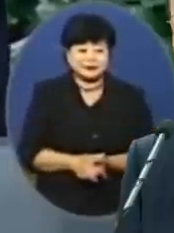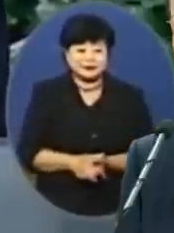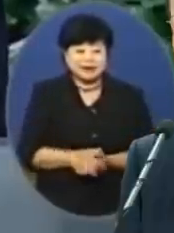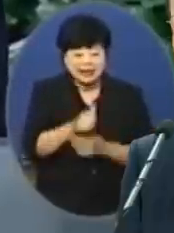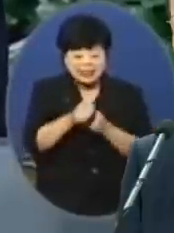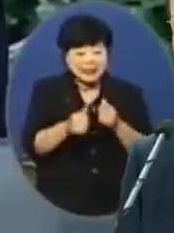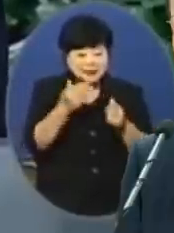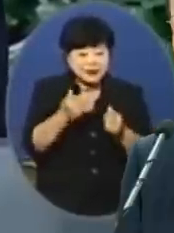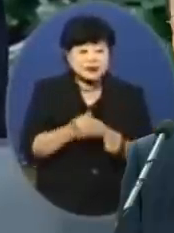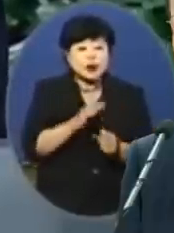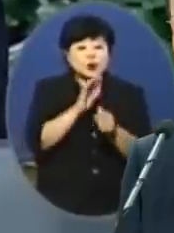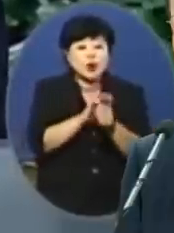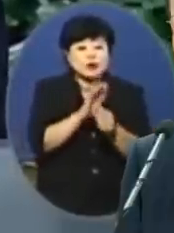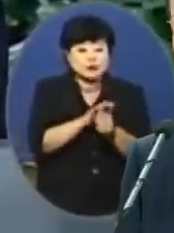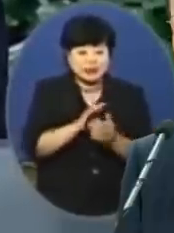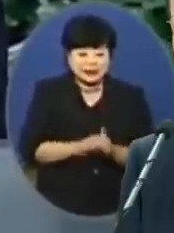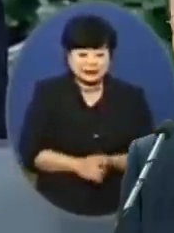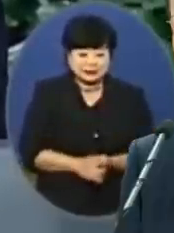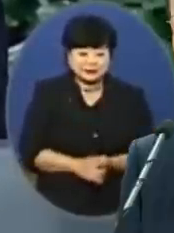그러면 하나님이 역사하세요.